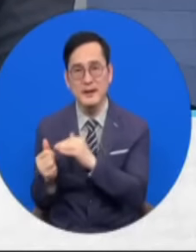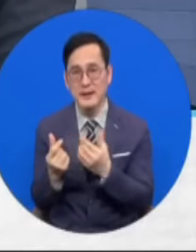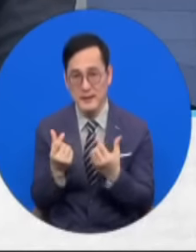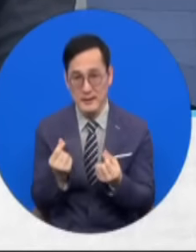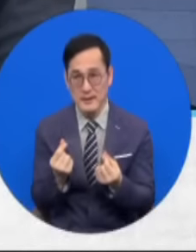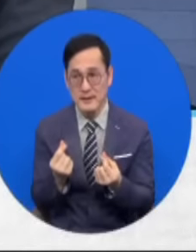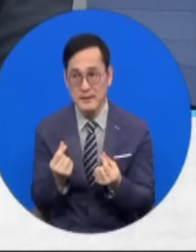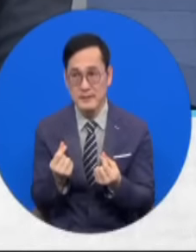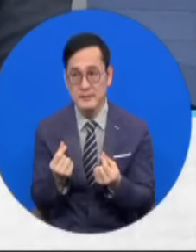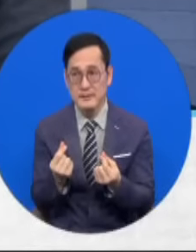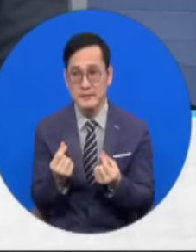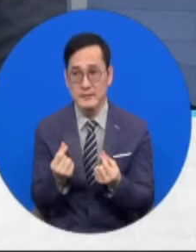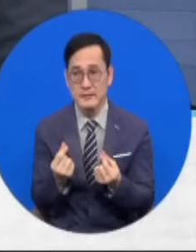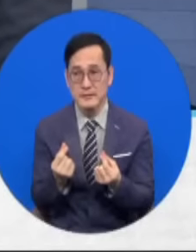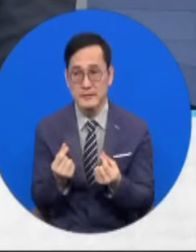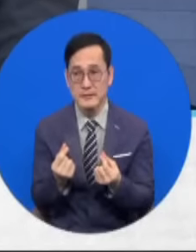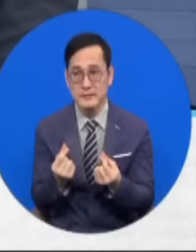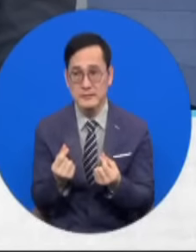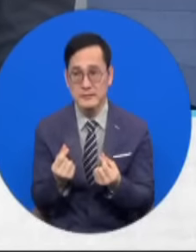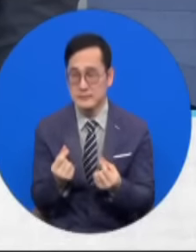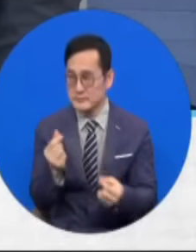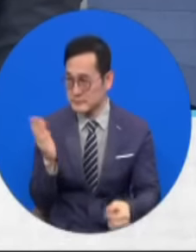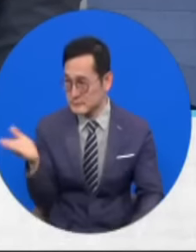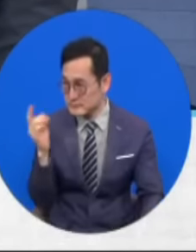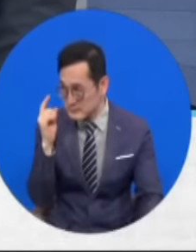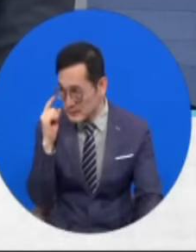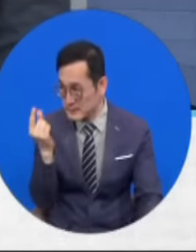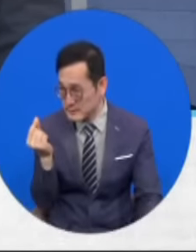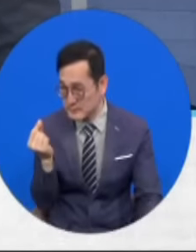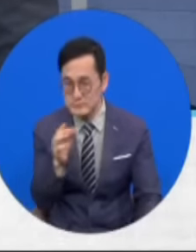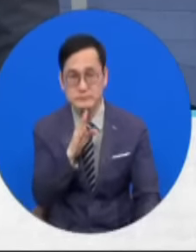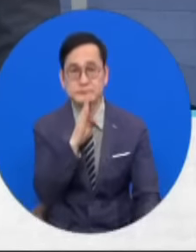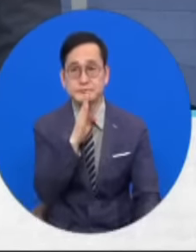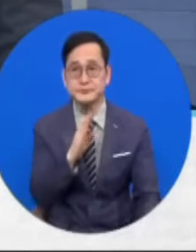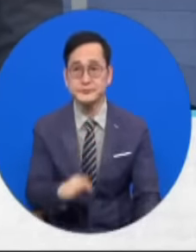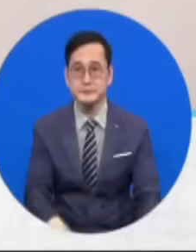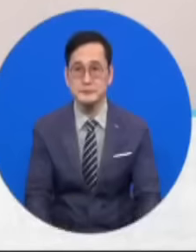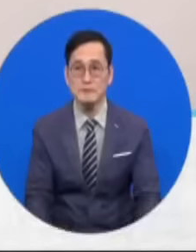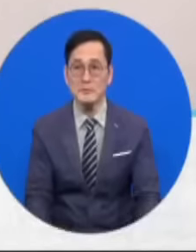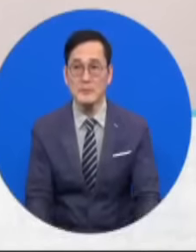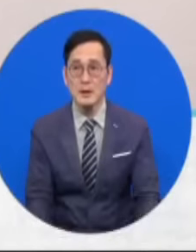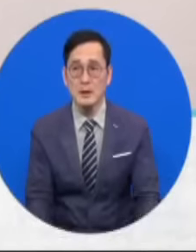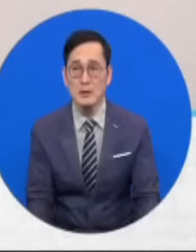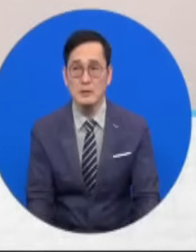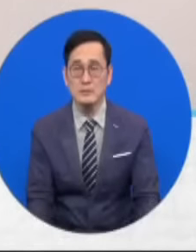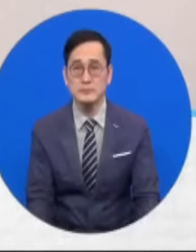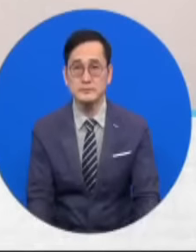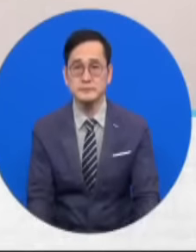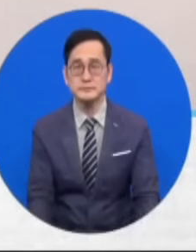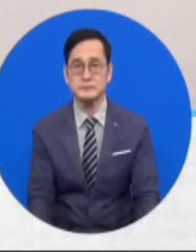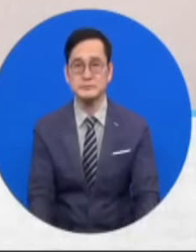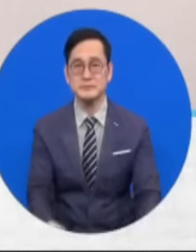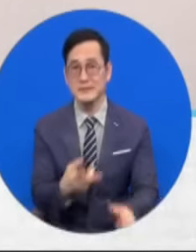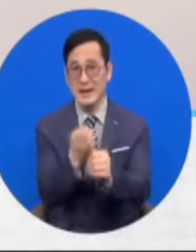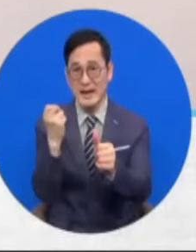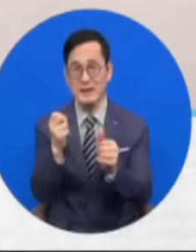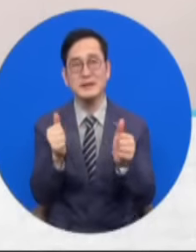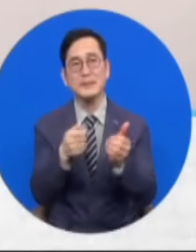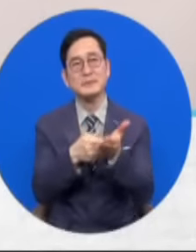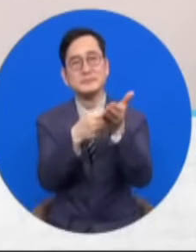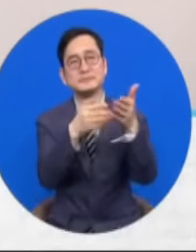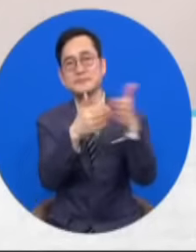위해서 무리한 탄핵을 하는거다 김광 님께서 그렇게 보시는 거예요 그렇죠 로 탄핵 기각 돼요 민주당도 탄핵